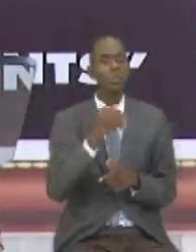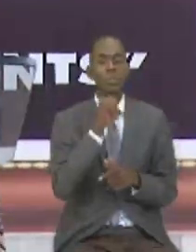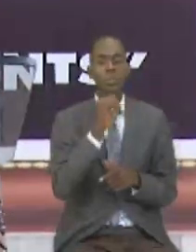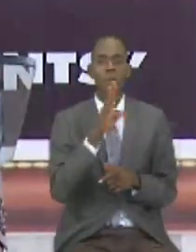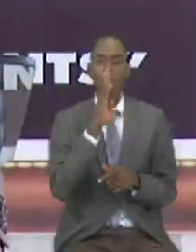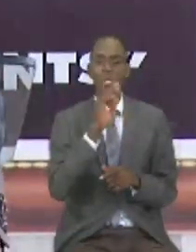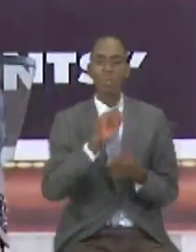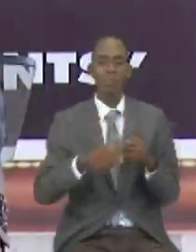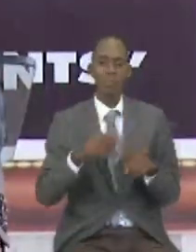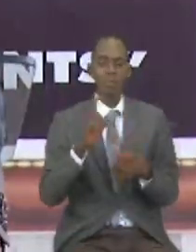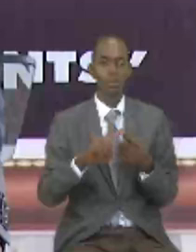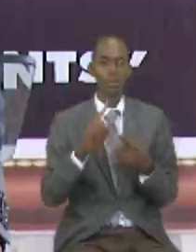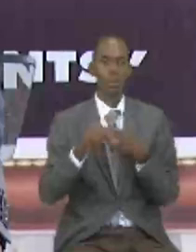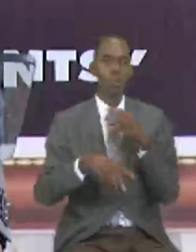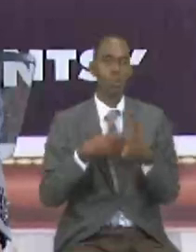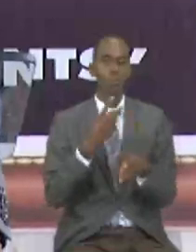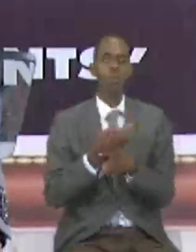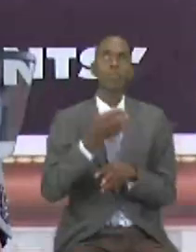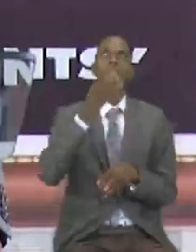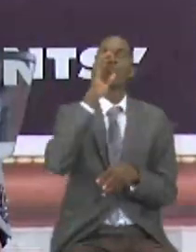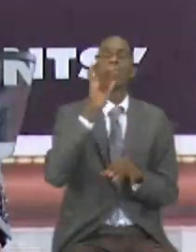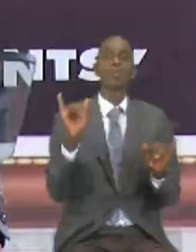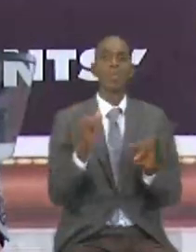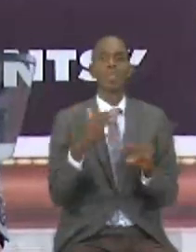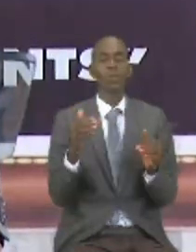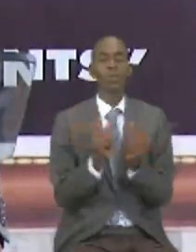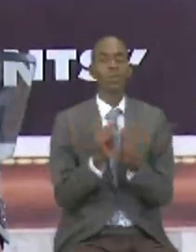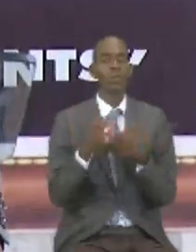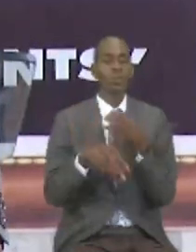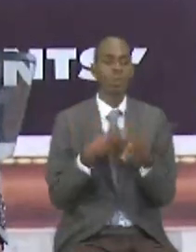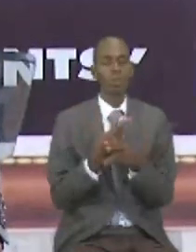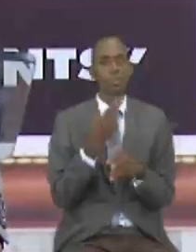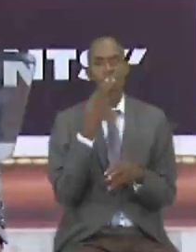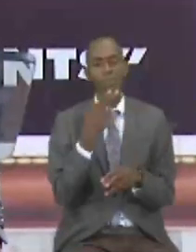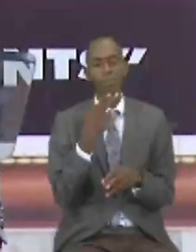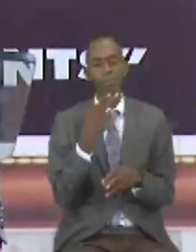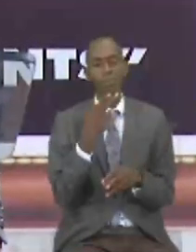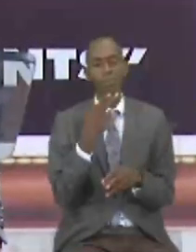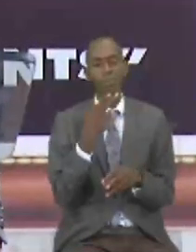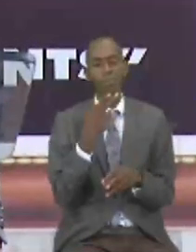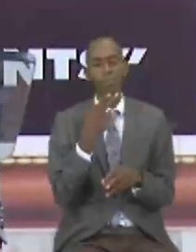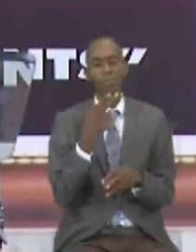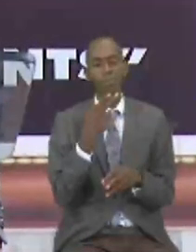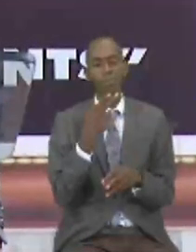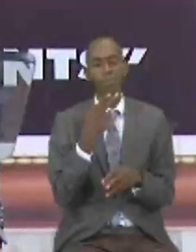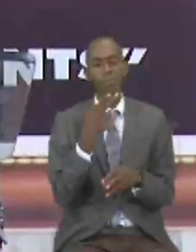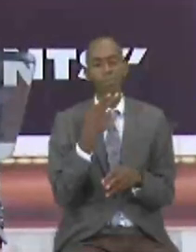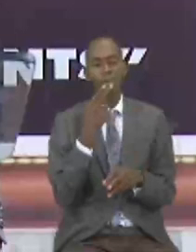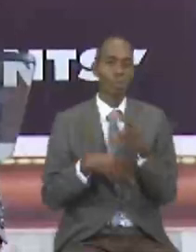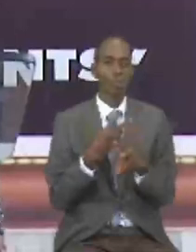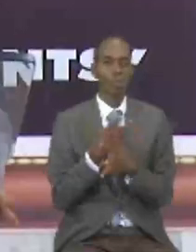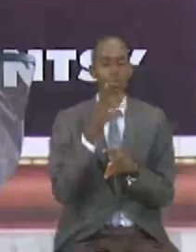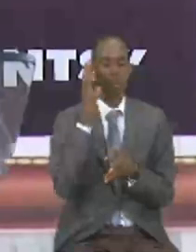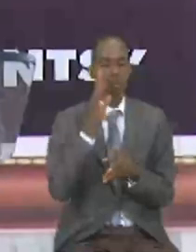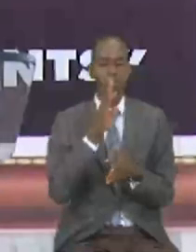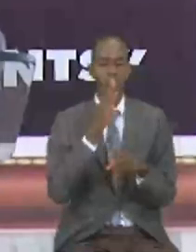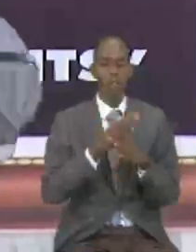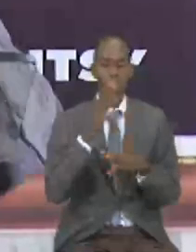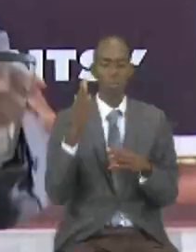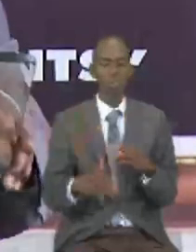monde. Bois ce que le monde boit, tu portes ce que le monde porte, tu fumes ce que le monde fume, alors tu seras